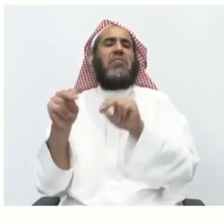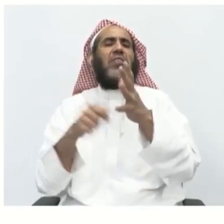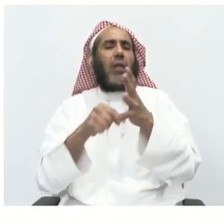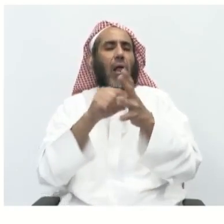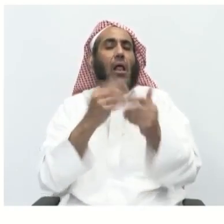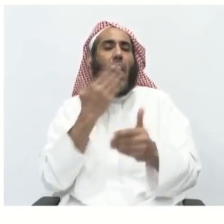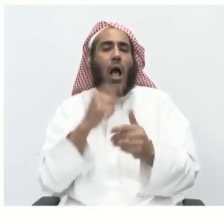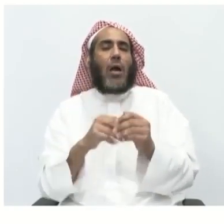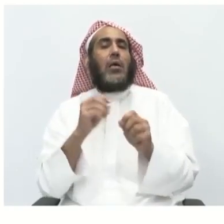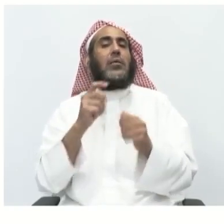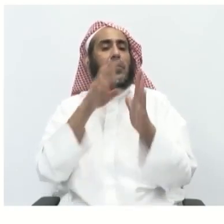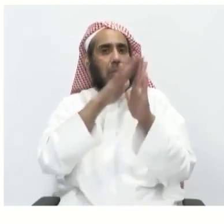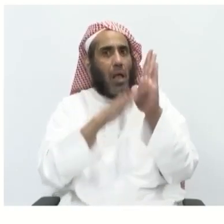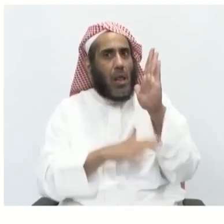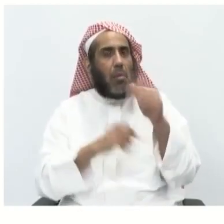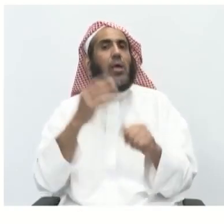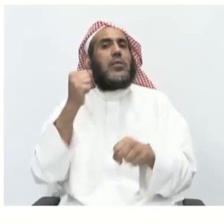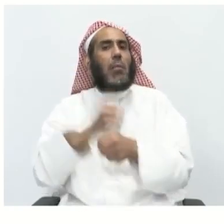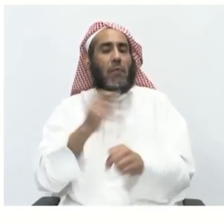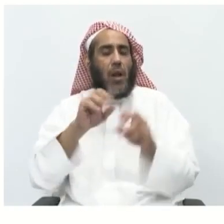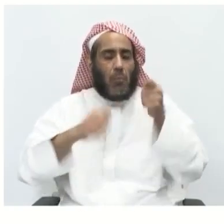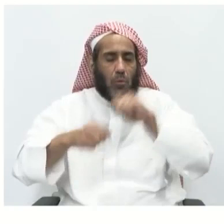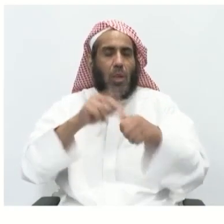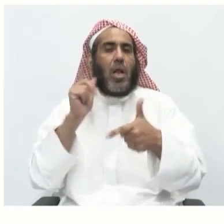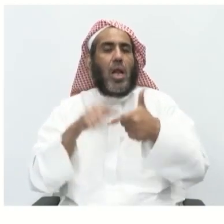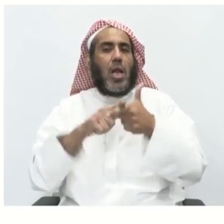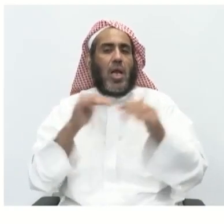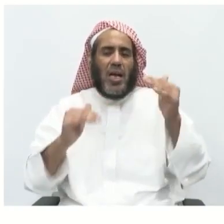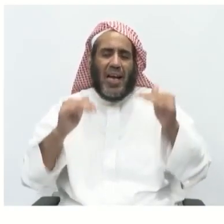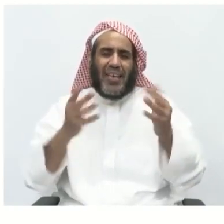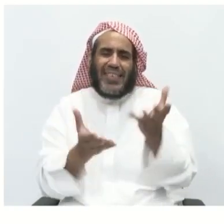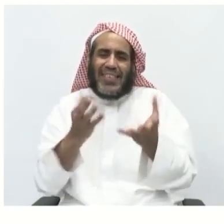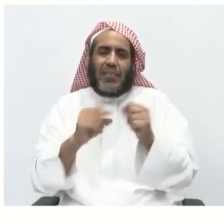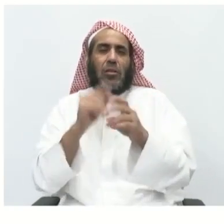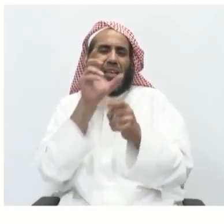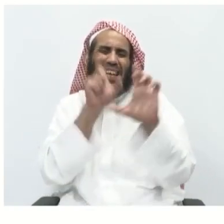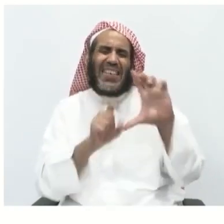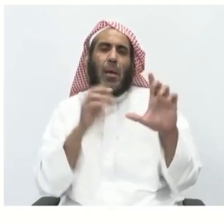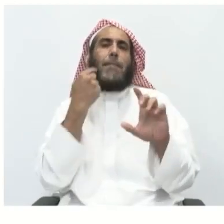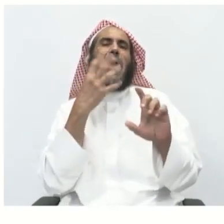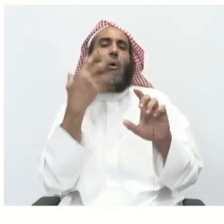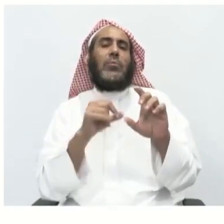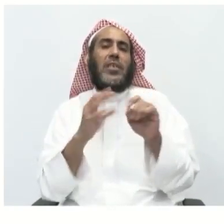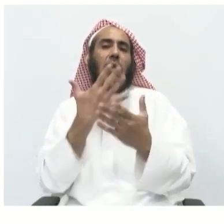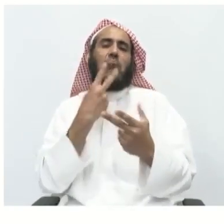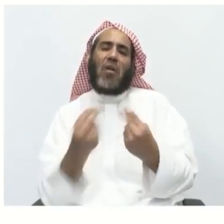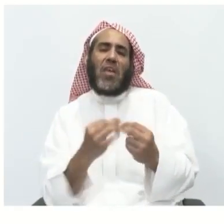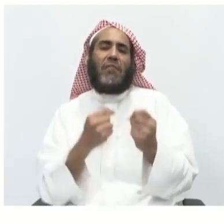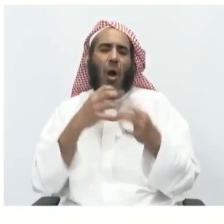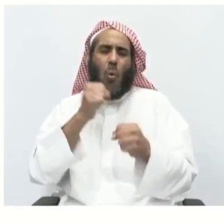الطريقه سنقرا تعليمات السلامه في المختبر ثم اثنين قيس كتله كاس سعتها 150 نظيفه هو جافه